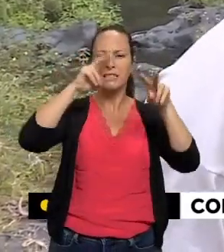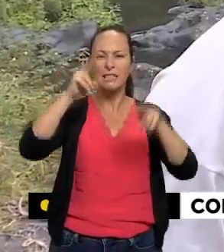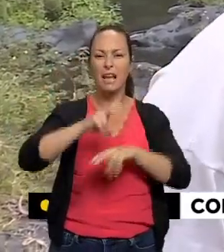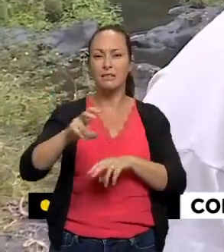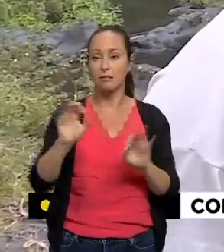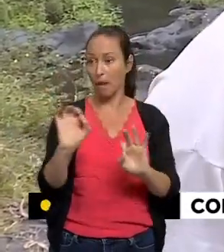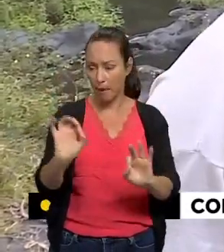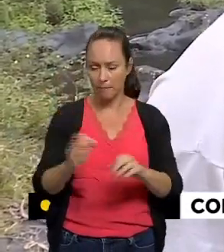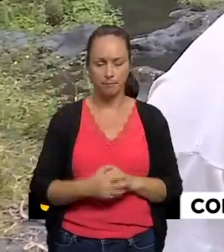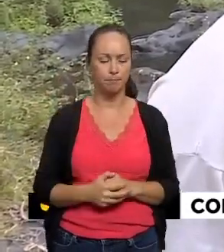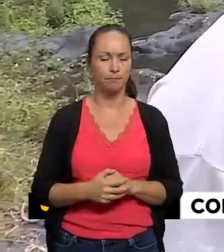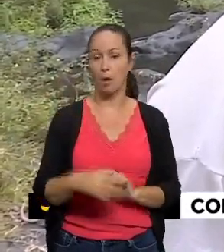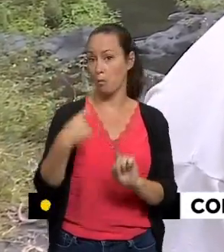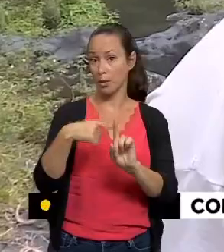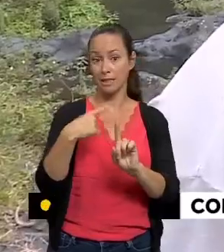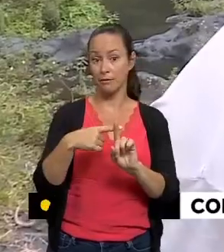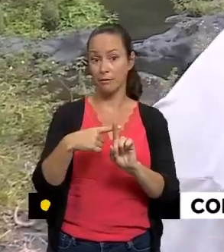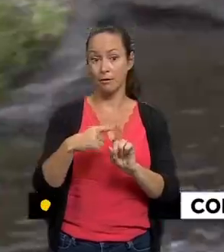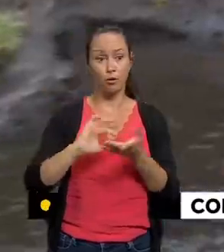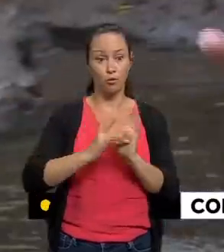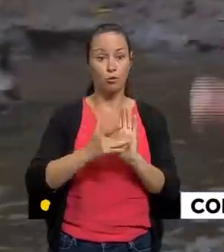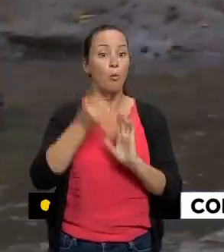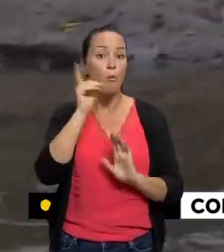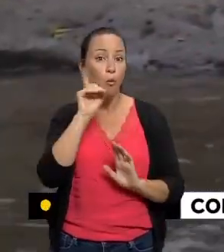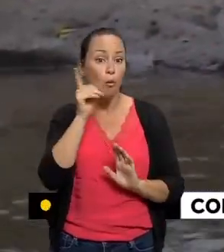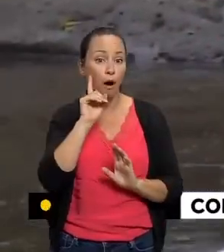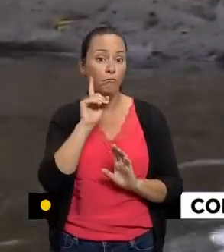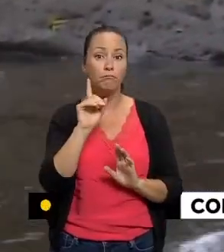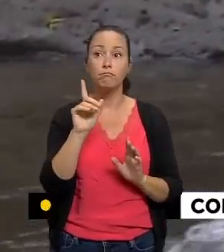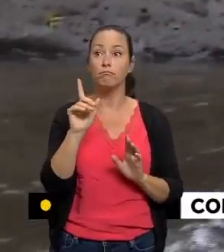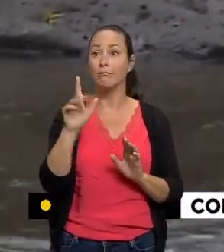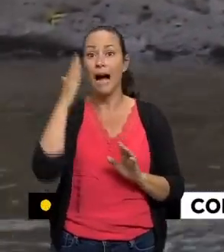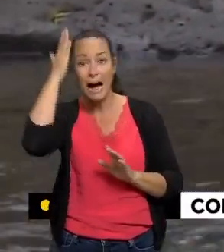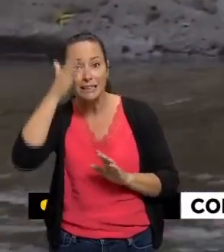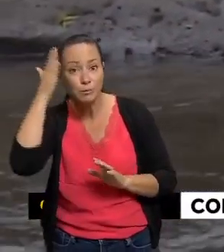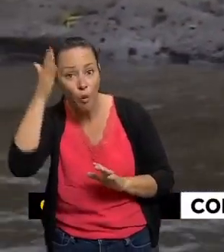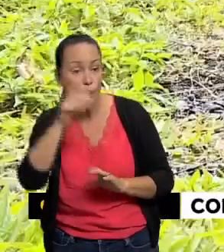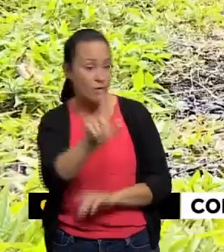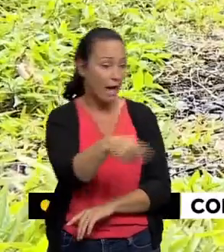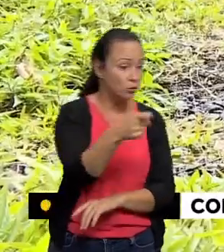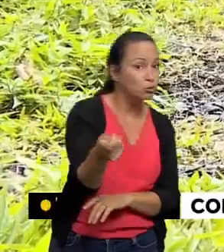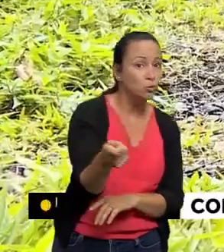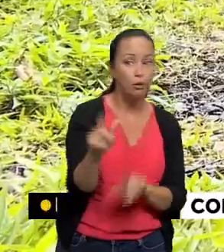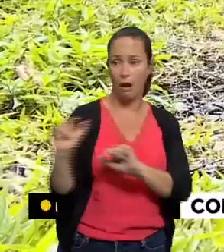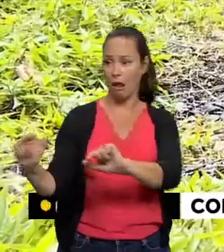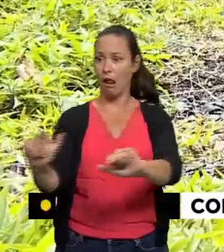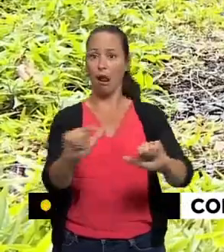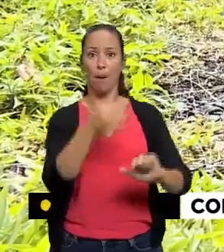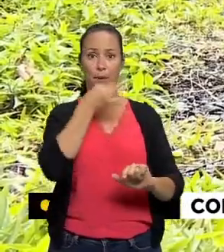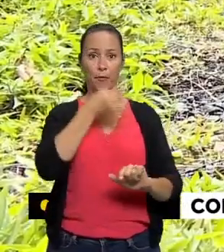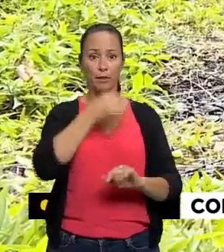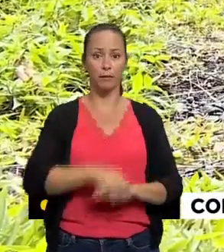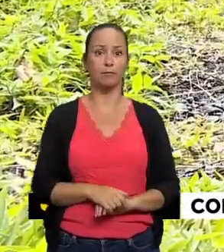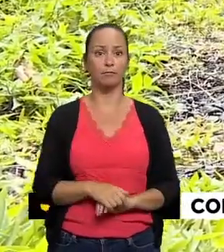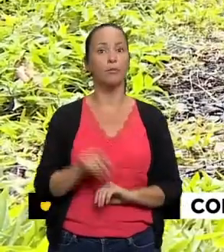positif, parce que la nature reprend ses droits. Et l'enthousiasme de ce Saint-Josephois d'adoption est presque